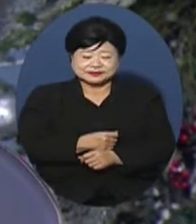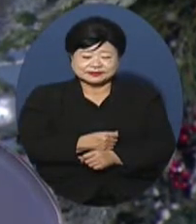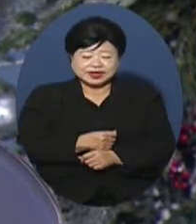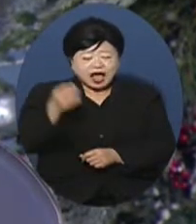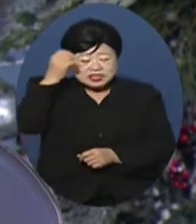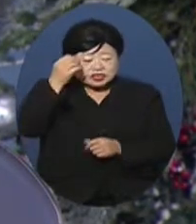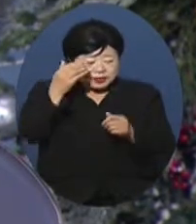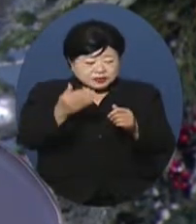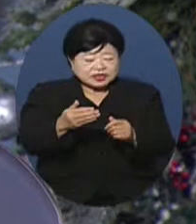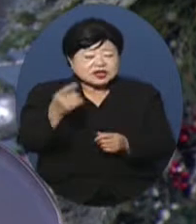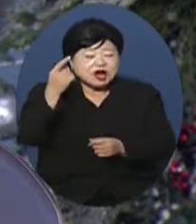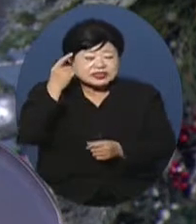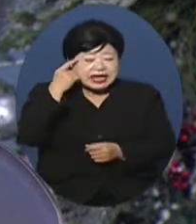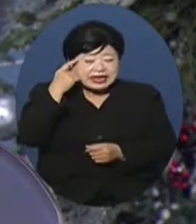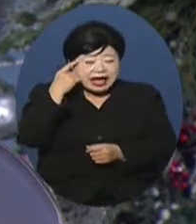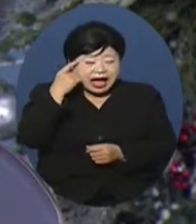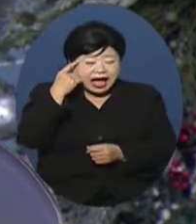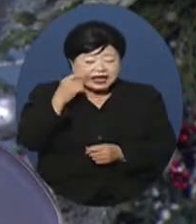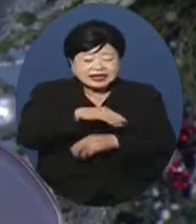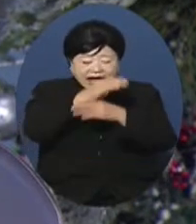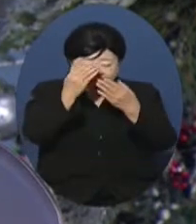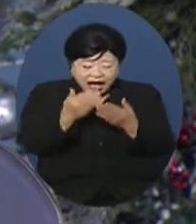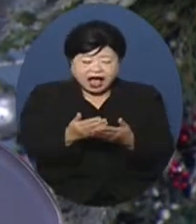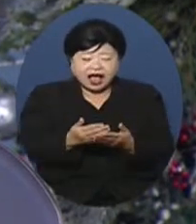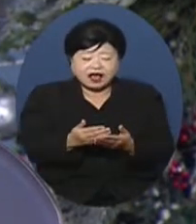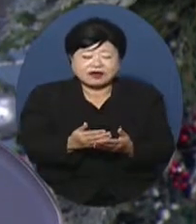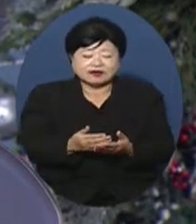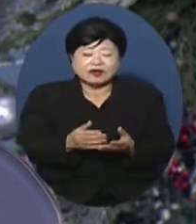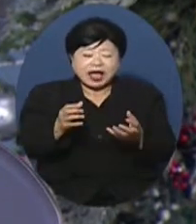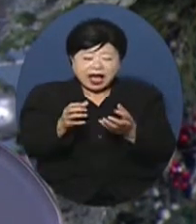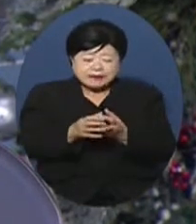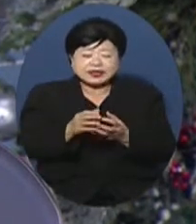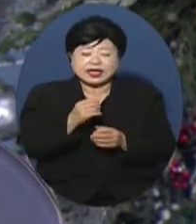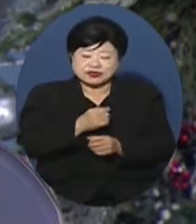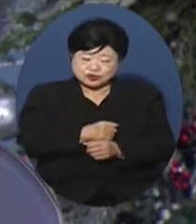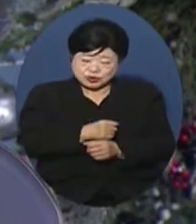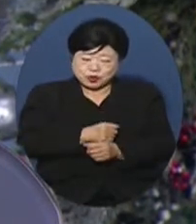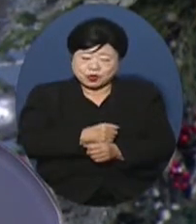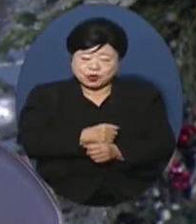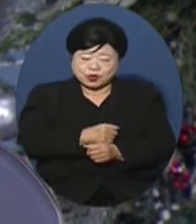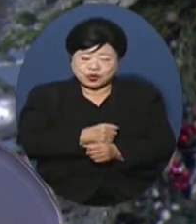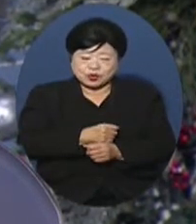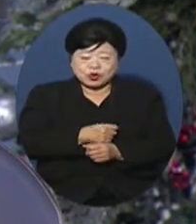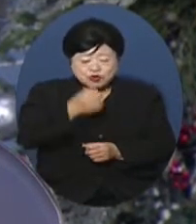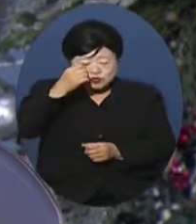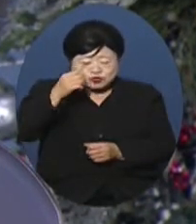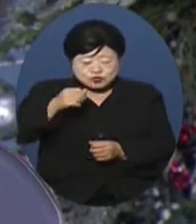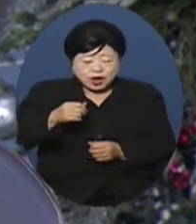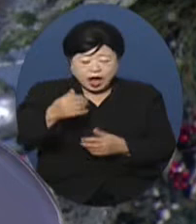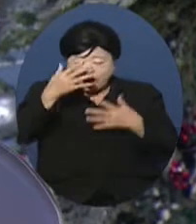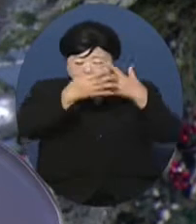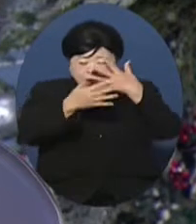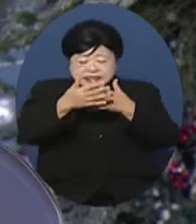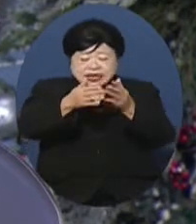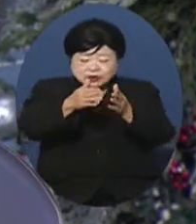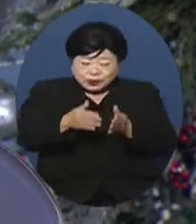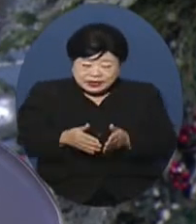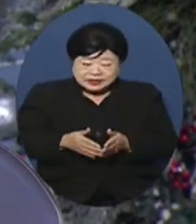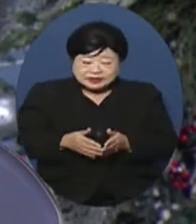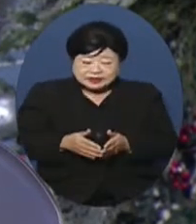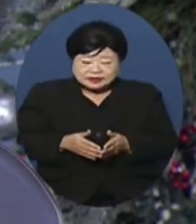체인 형님은 생강을 다해 새 함께 해주시고 꿈과 환장 을 통해서